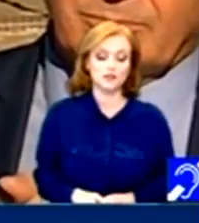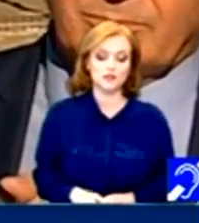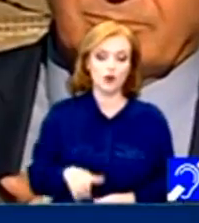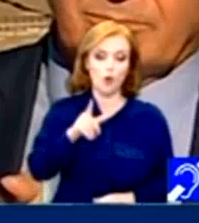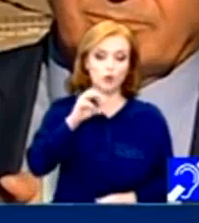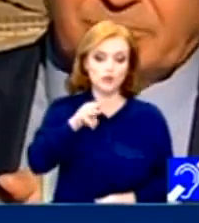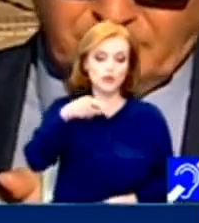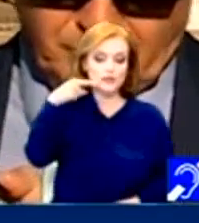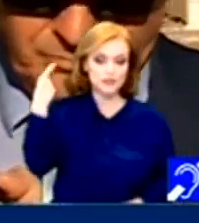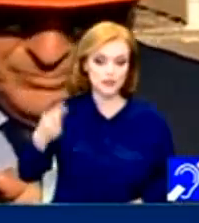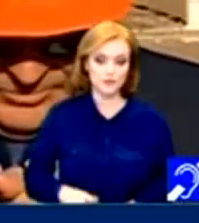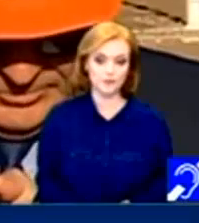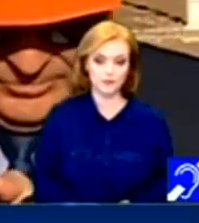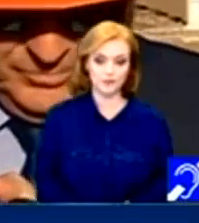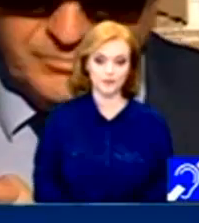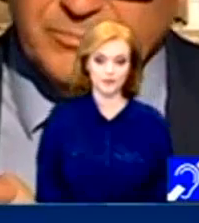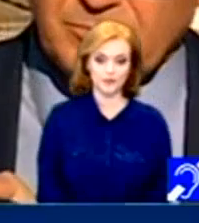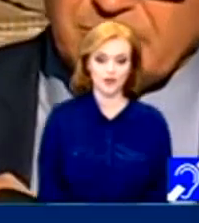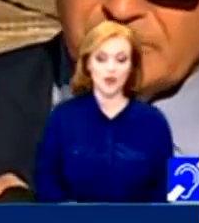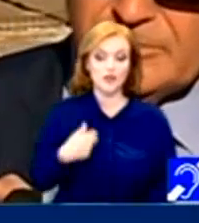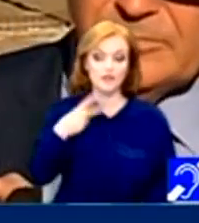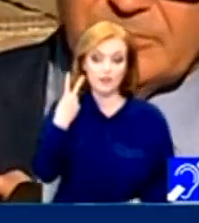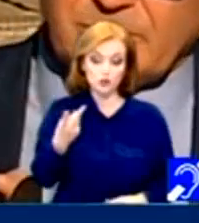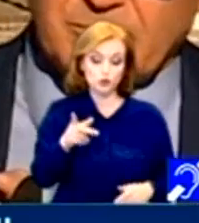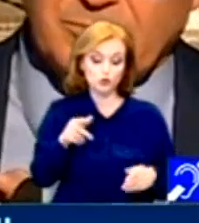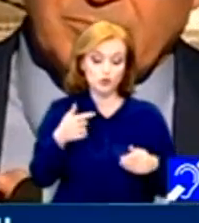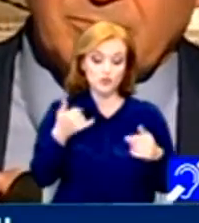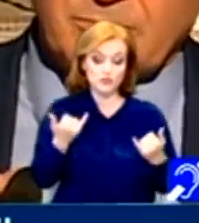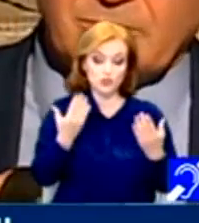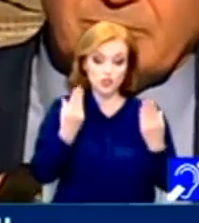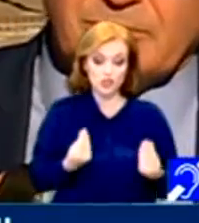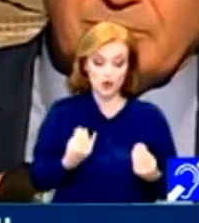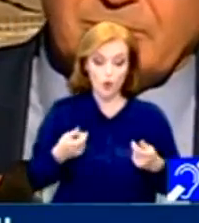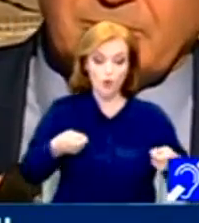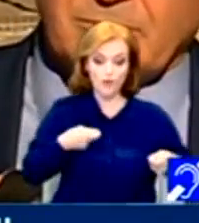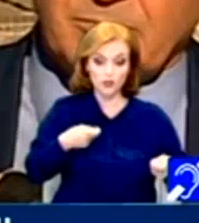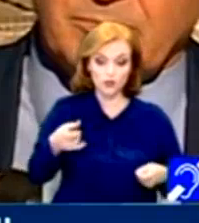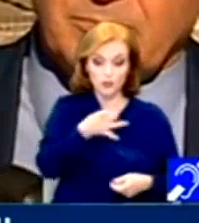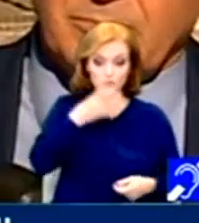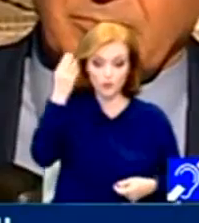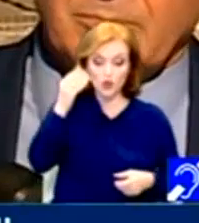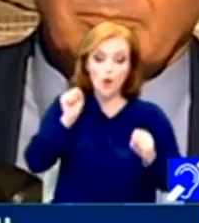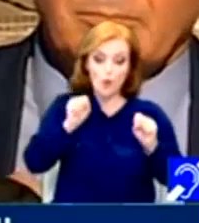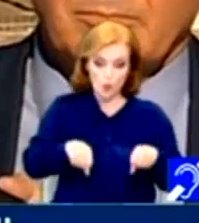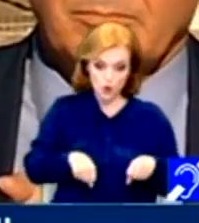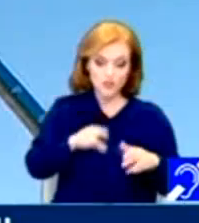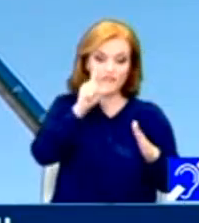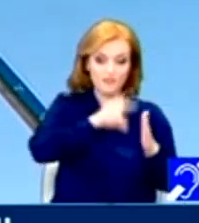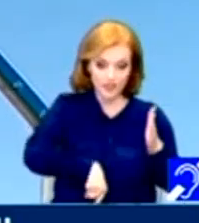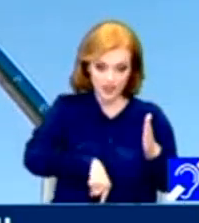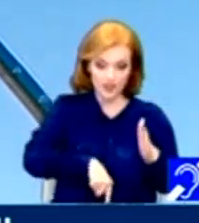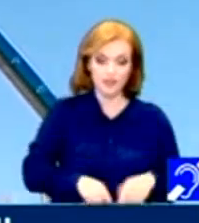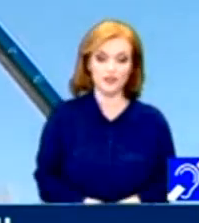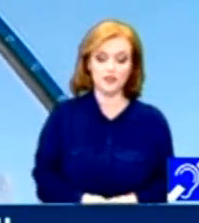foarte determinat să păstreze acest parcurs european. Au un dialog foarte bun cu Uniunea Europeană, cu